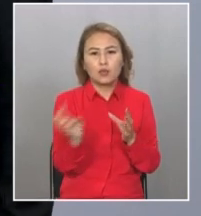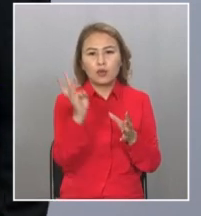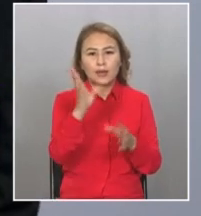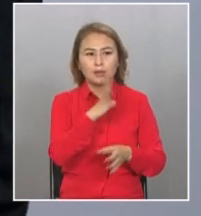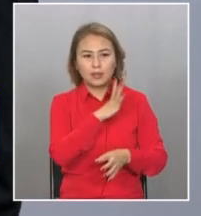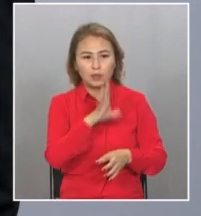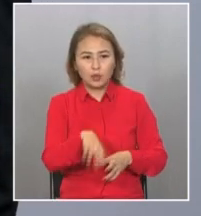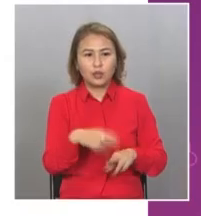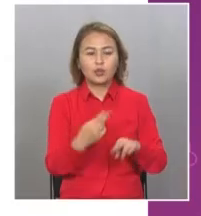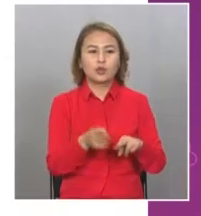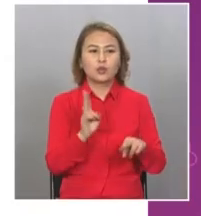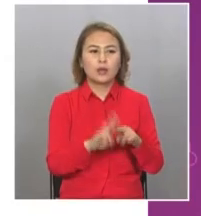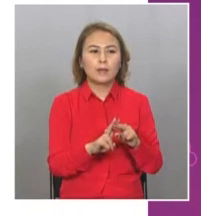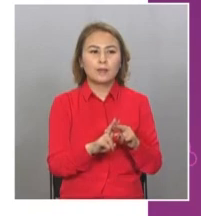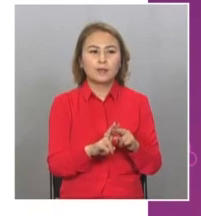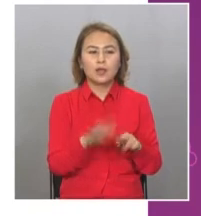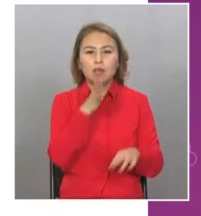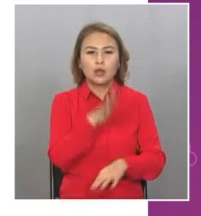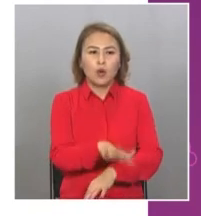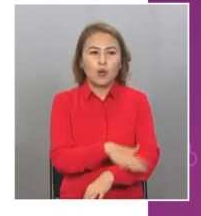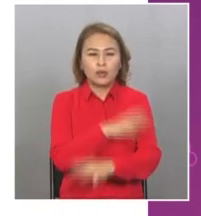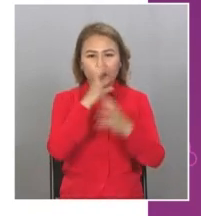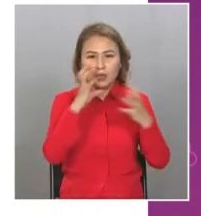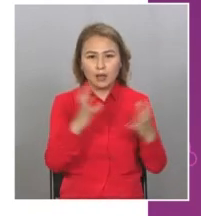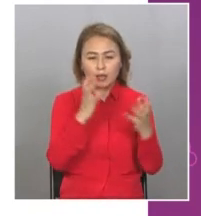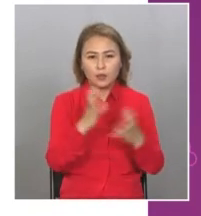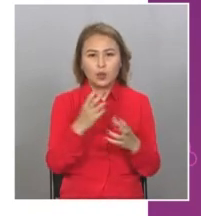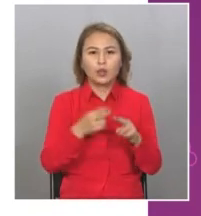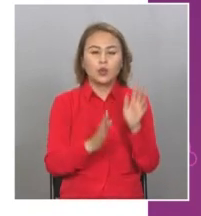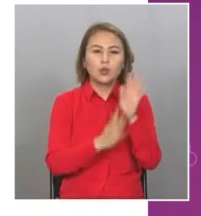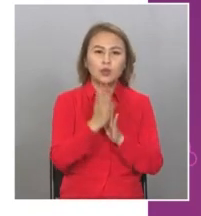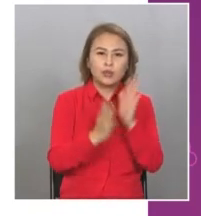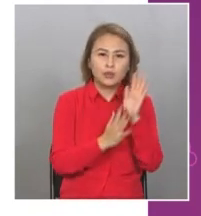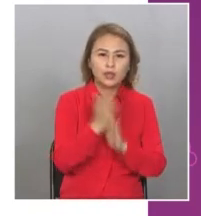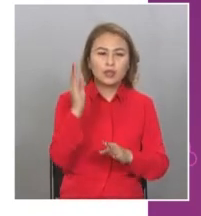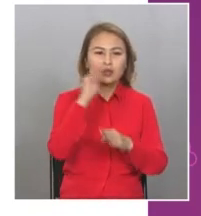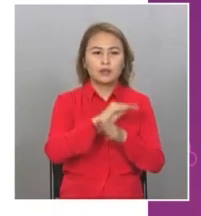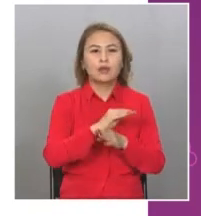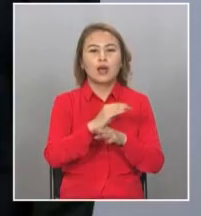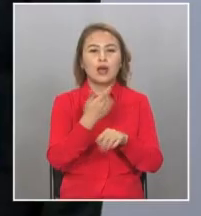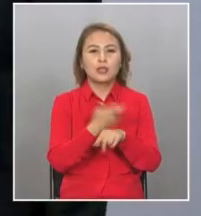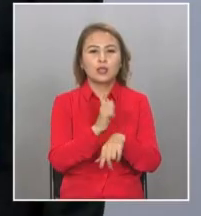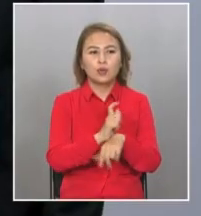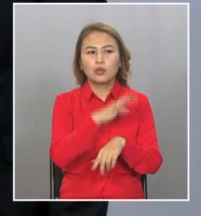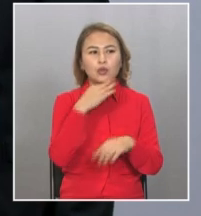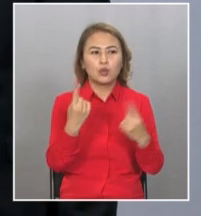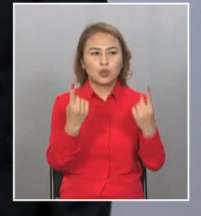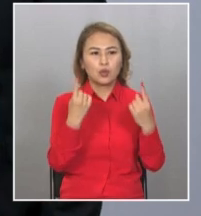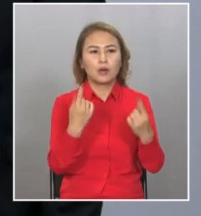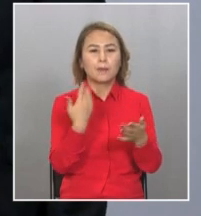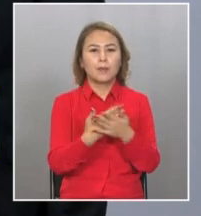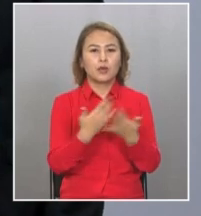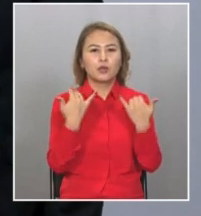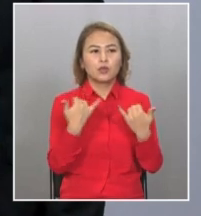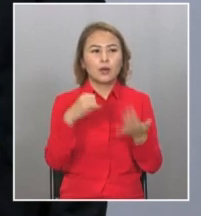кетпеуіне, ылғалды мейлінше ұзақ уақыт өзінде сақтап тұруға өсімдік жамылғысының әсері өте зор. Ал енді бүгінгі